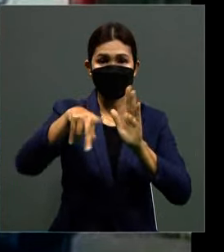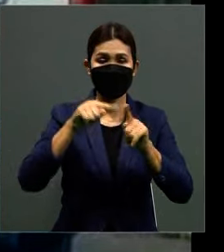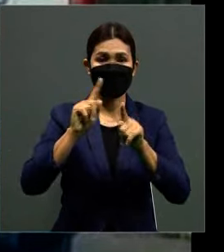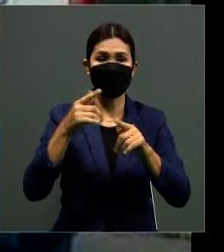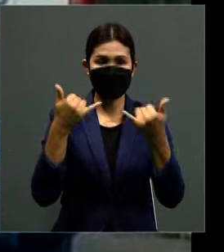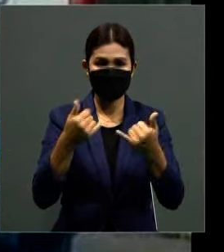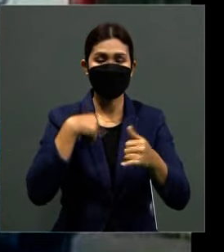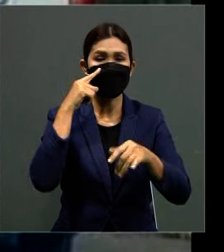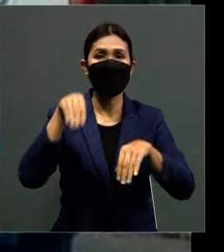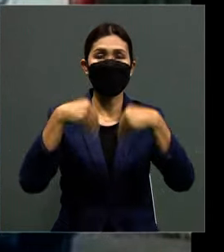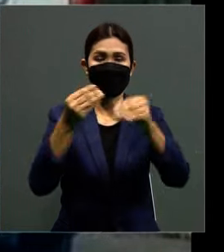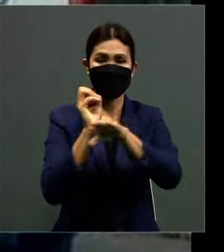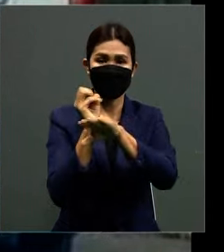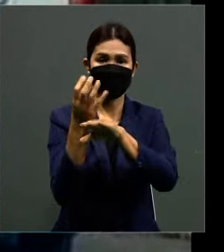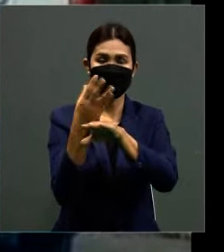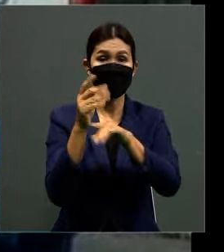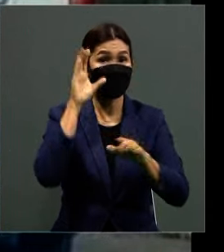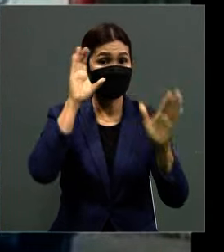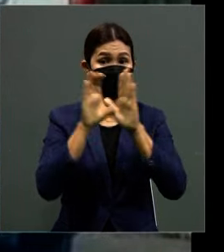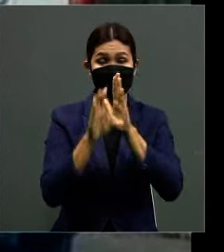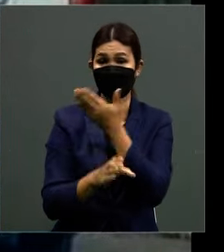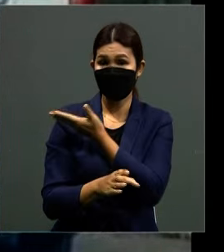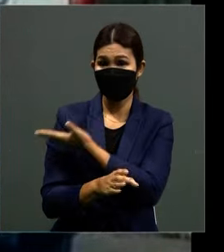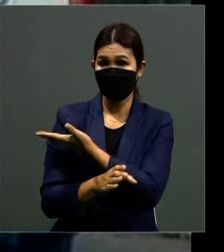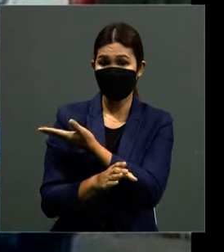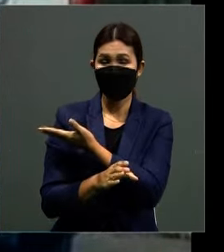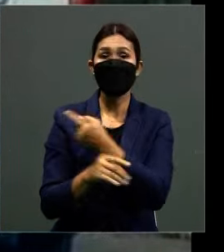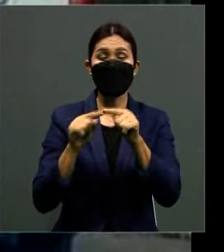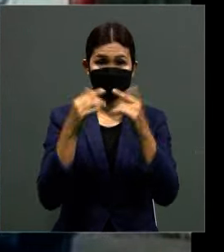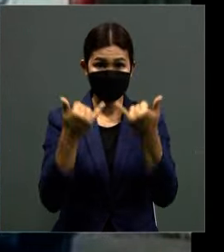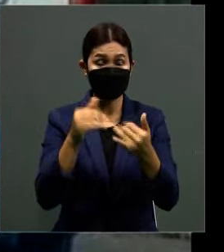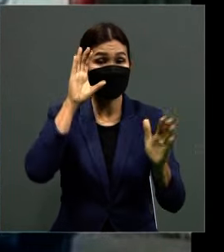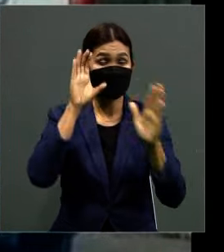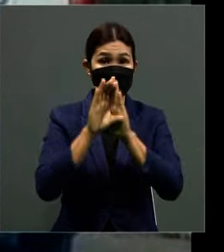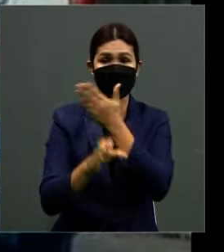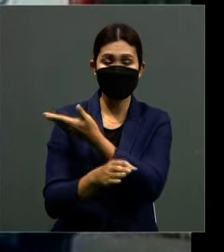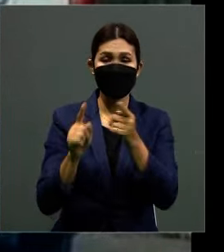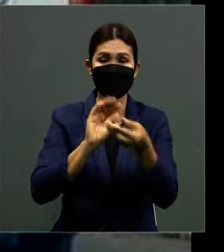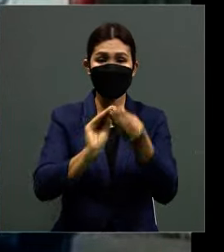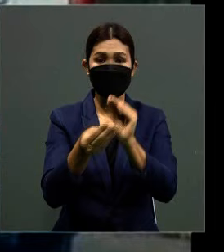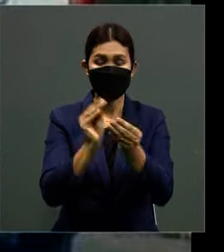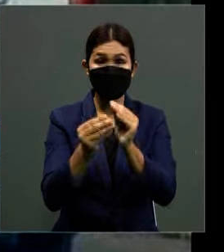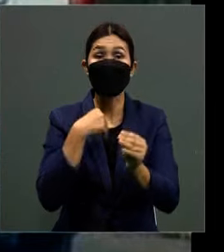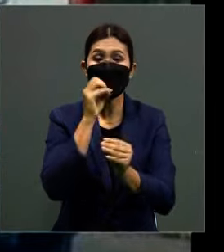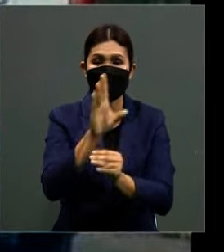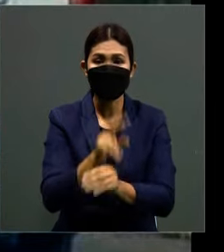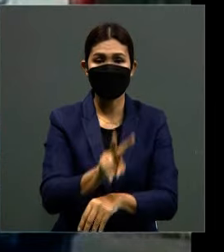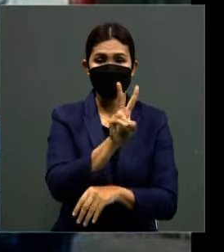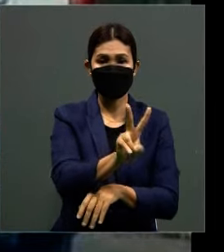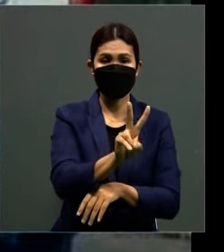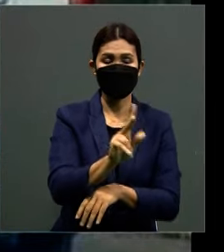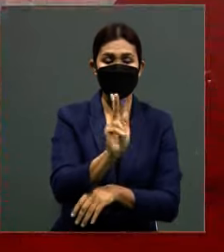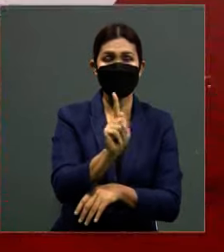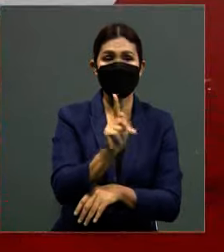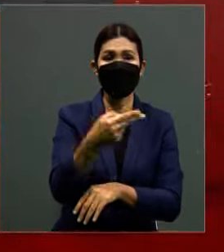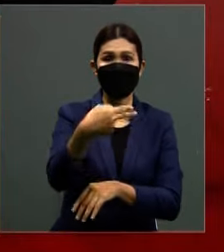เรี่ยงทางให้กับรถพยาบาลอย่างภาพที่คุณผู้ชมเห็นนี่นะคะรถพยาบาลที่ว่านี้หมายเลขทะเบียนนะคะย้ำค่ะ 2ข